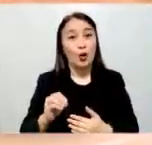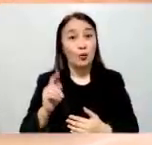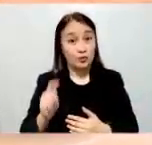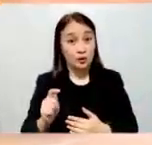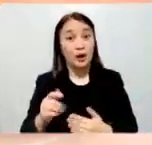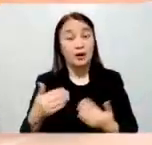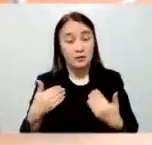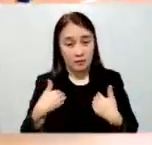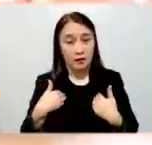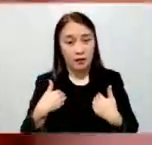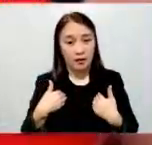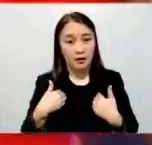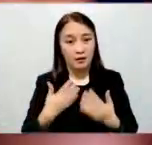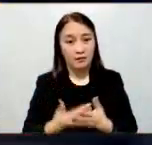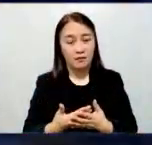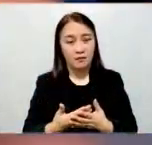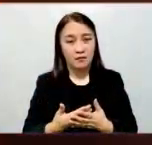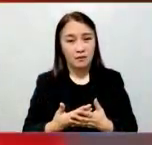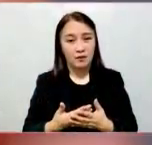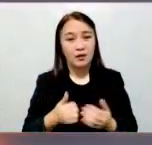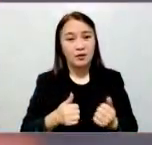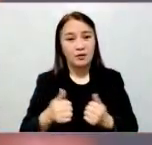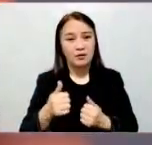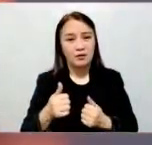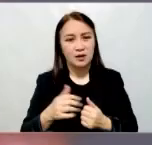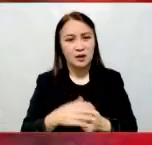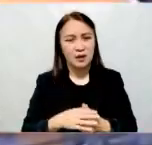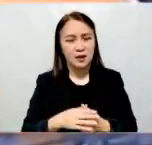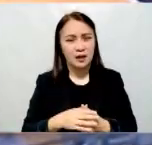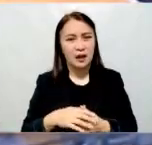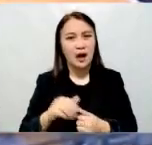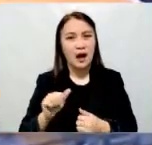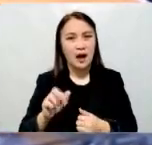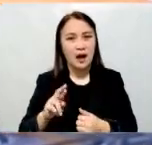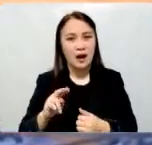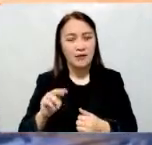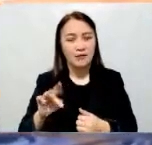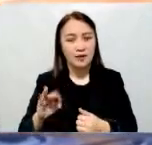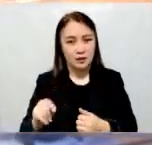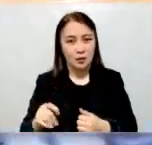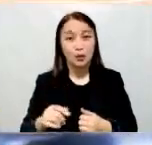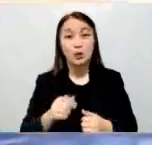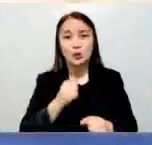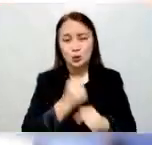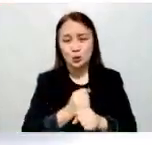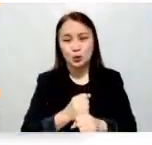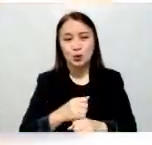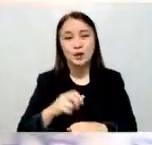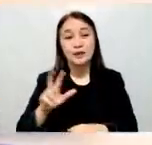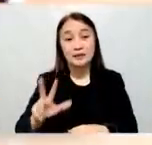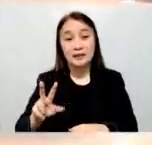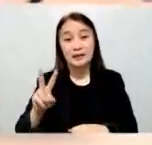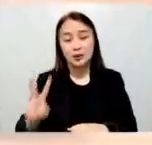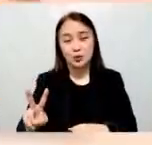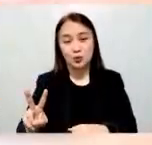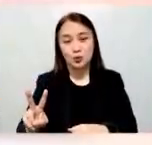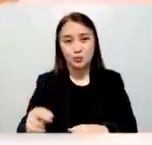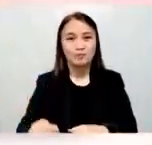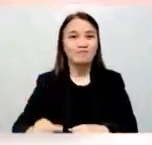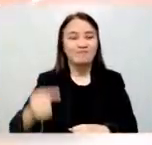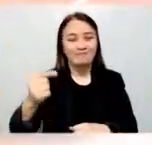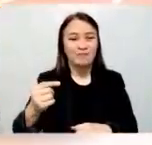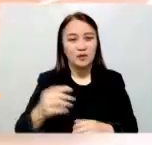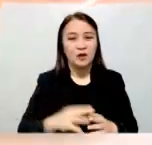ng clutch basket galing kina Fran New at Arvin Tolentino para ma-secure ang panalo. 3-2 na ngayon ang Northport habang bagsak sa 2-3